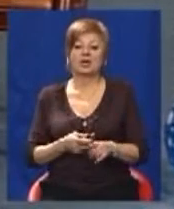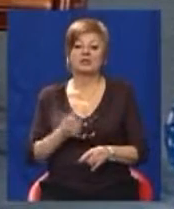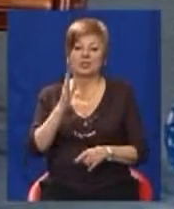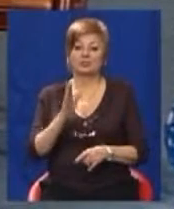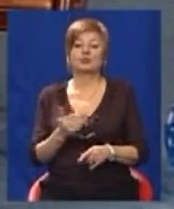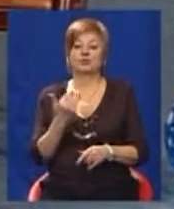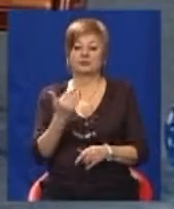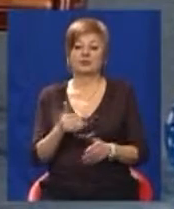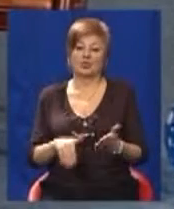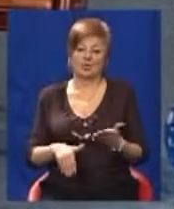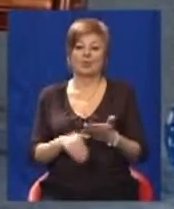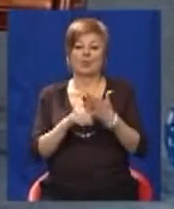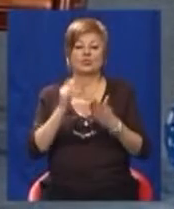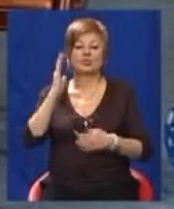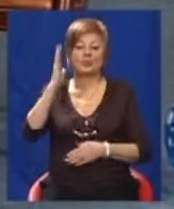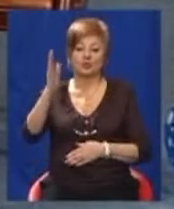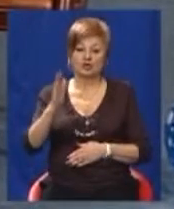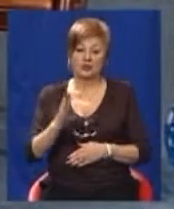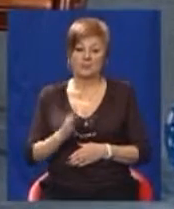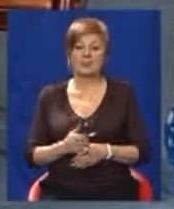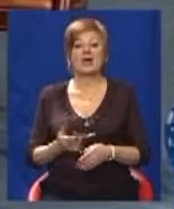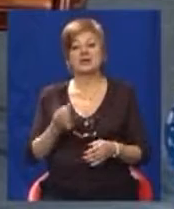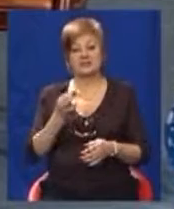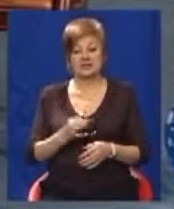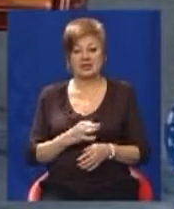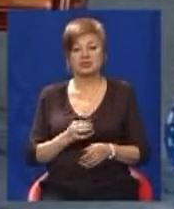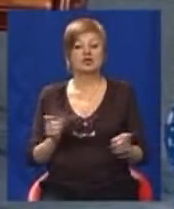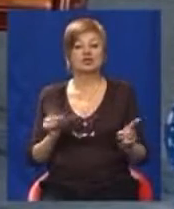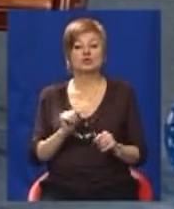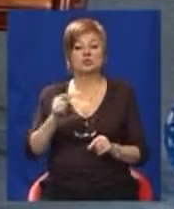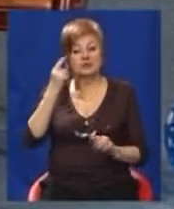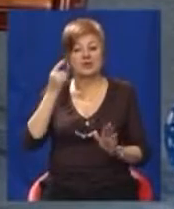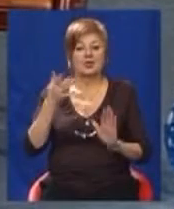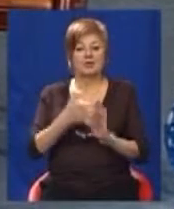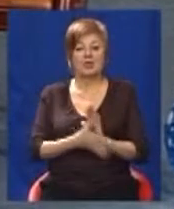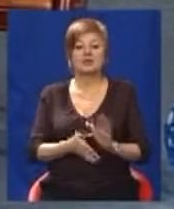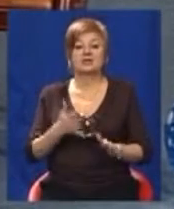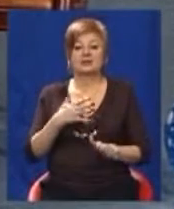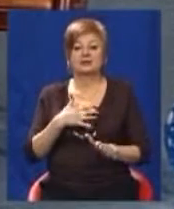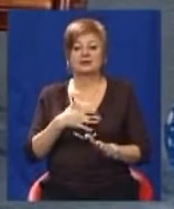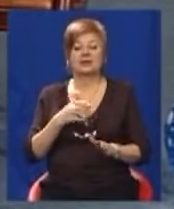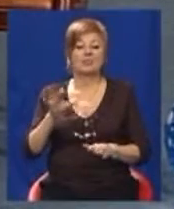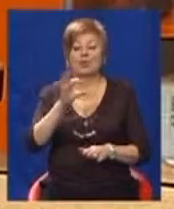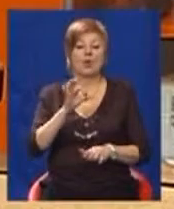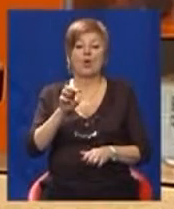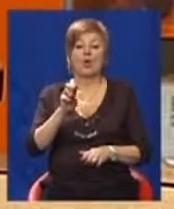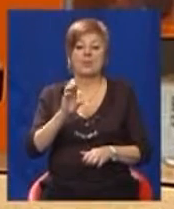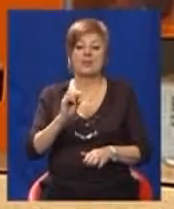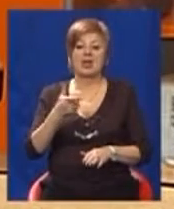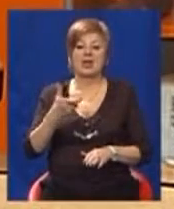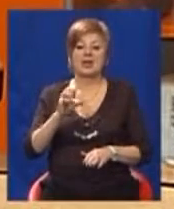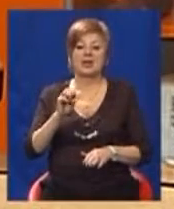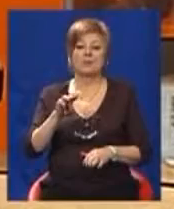тобі такою запорукою на майбутнє. А скажи, будь ласка, а що ти зрозуміла з нашого кліпу про бегемота?